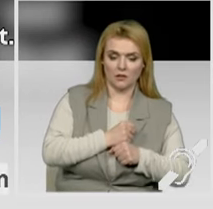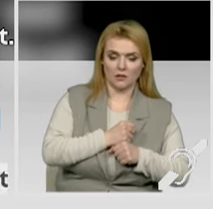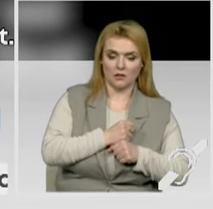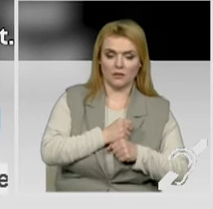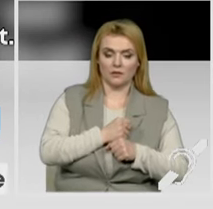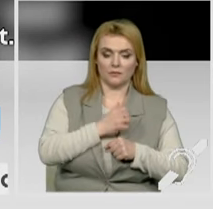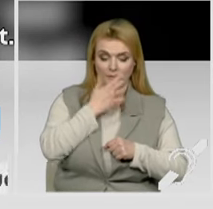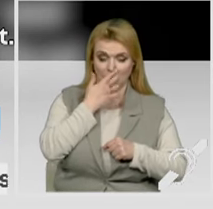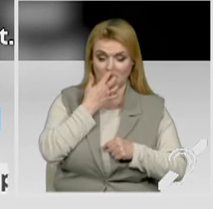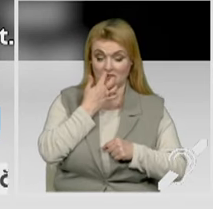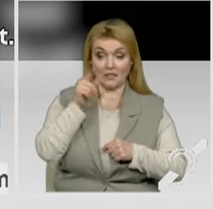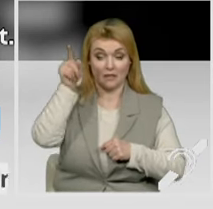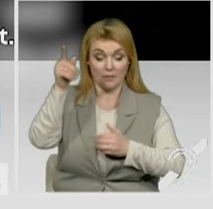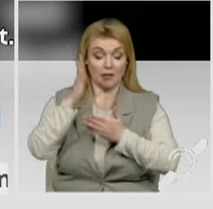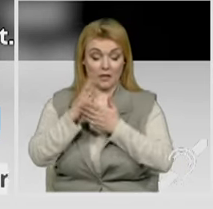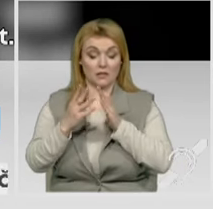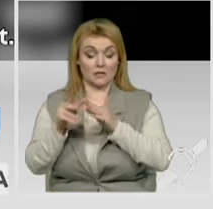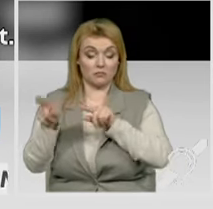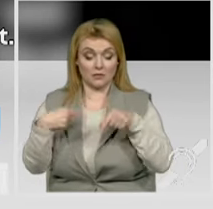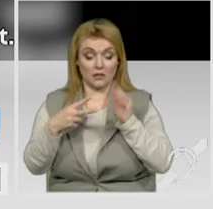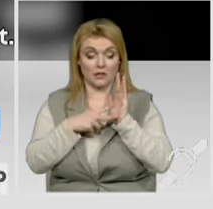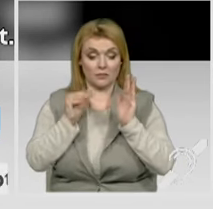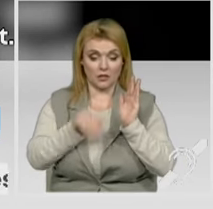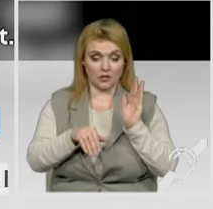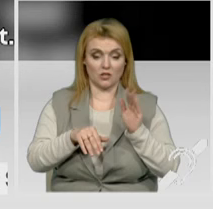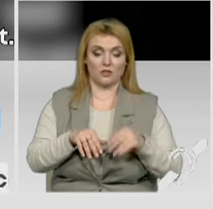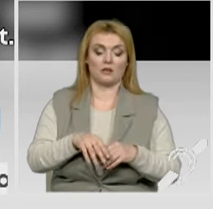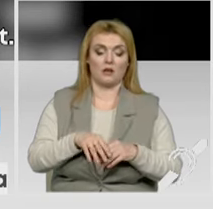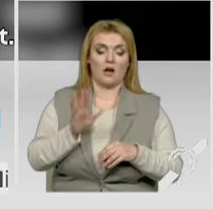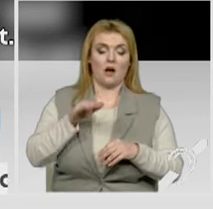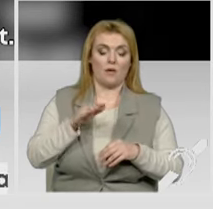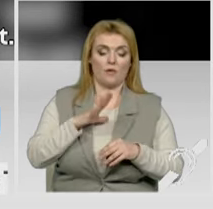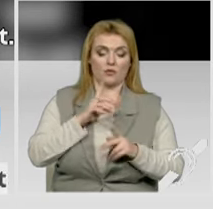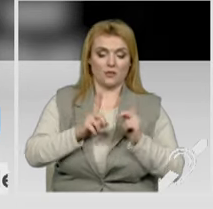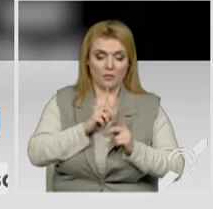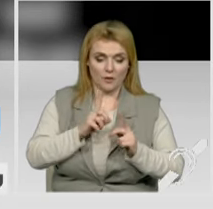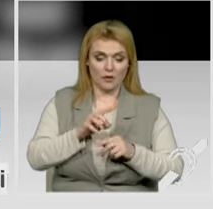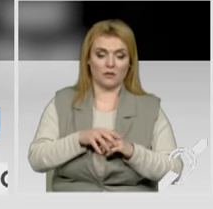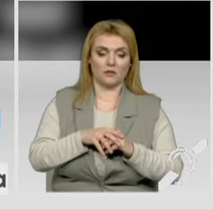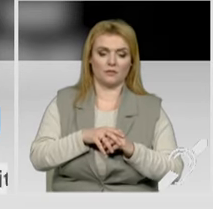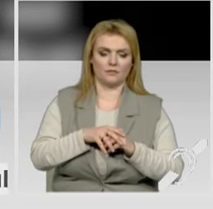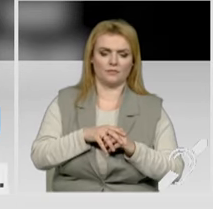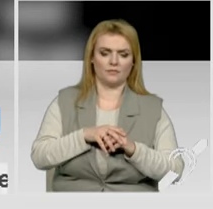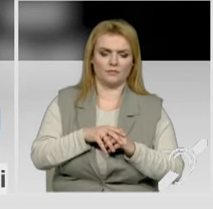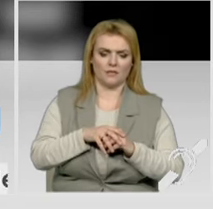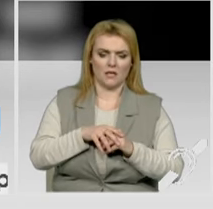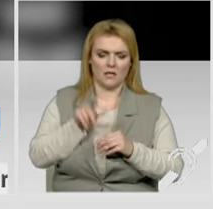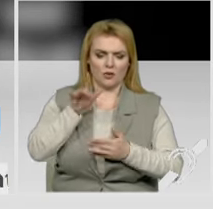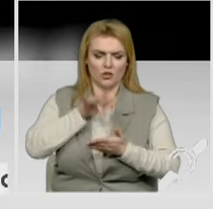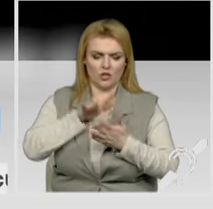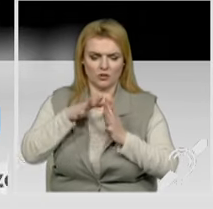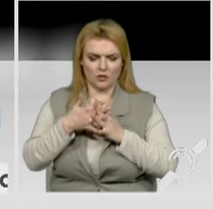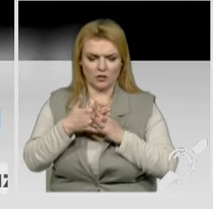Noi acolo în genere mai întâi, eu știu, cu 7.000 am făcut și pe urmă s-o mai schimbat. Și mai în centrul